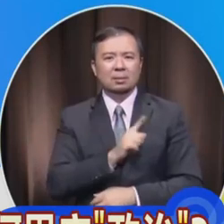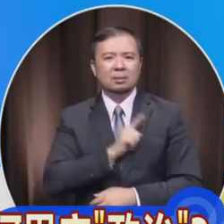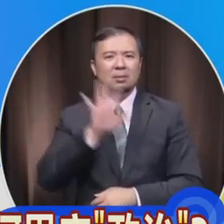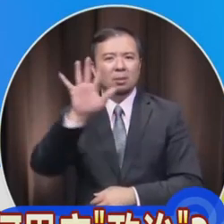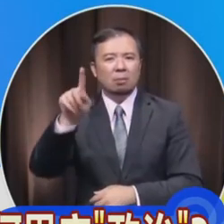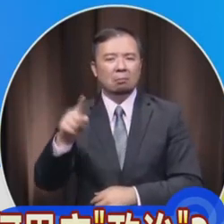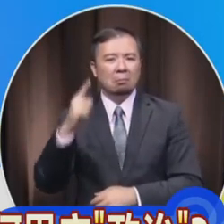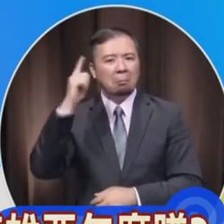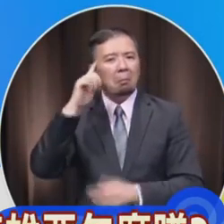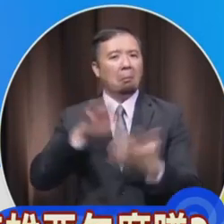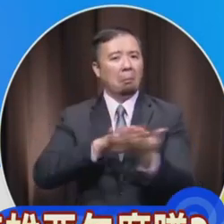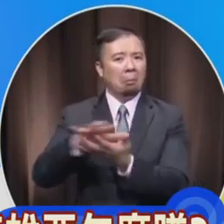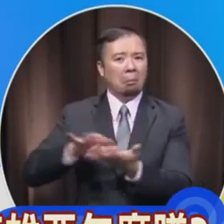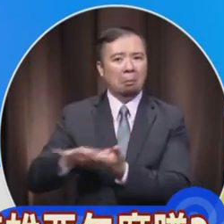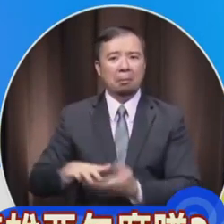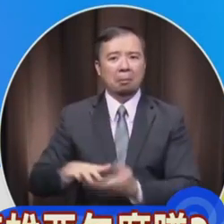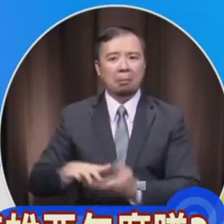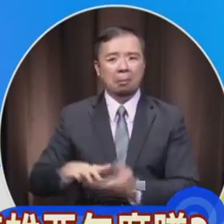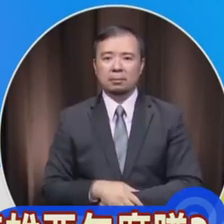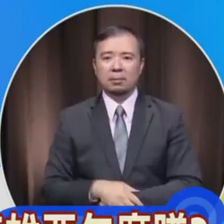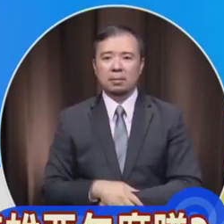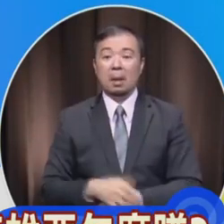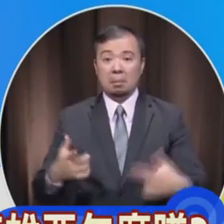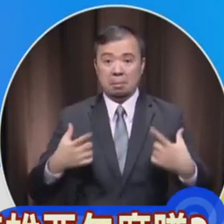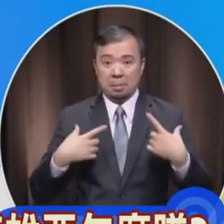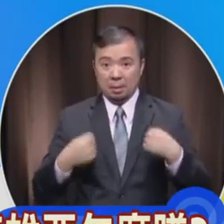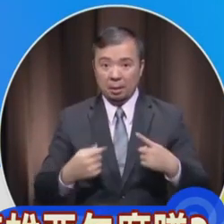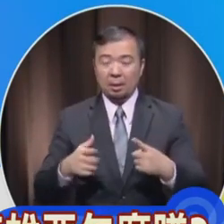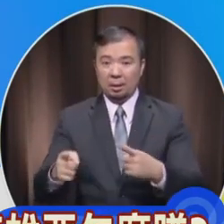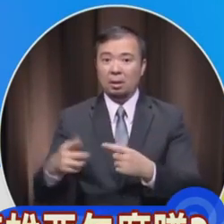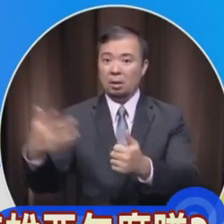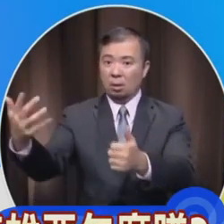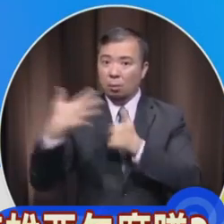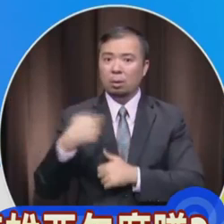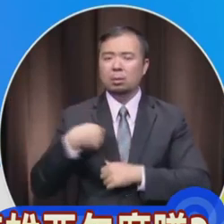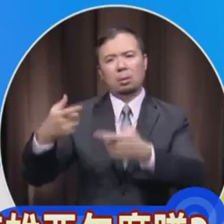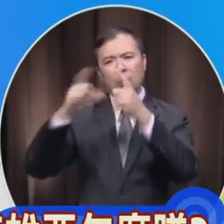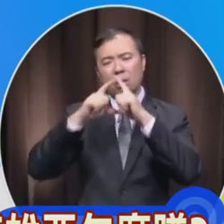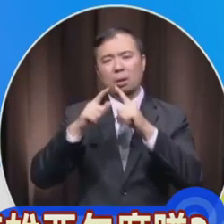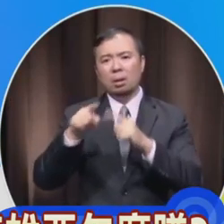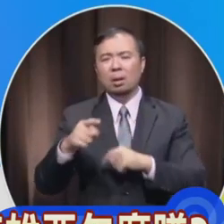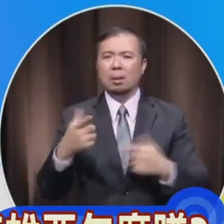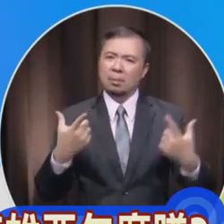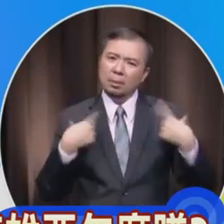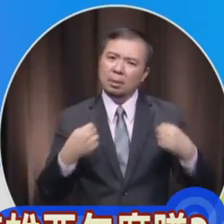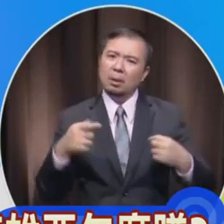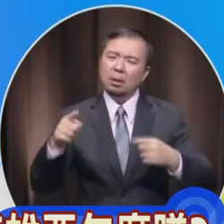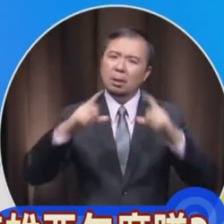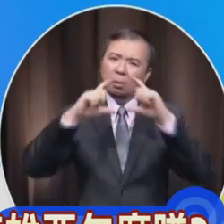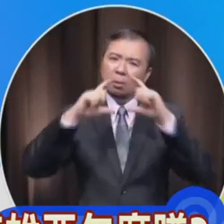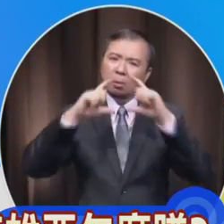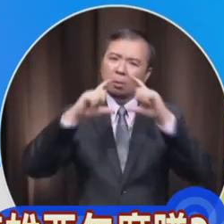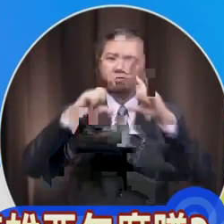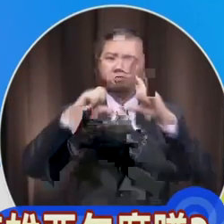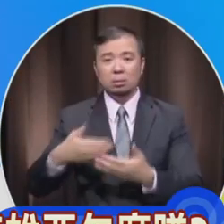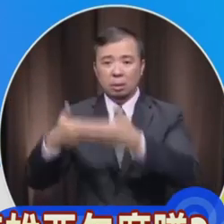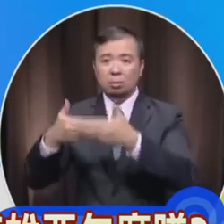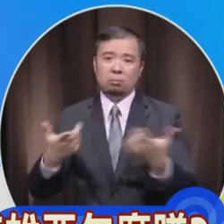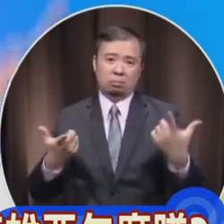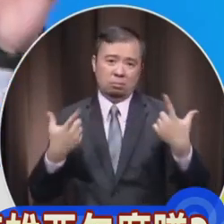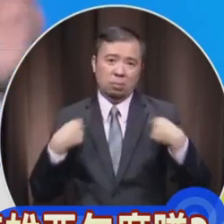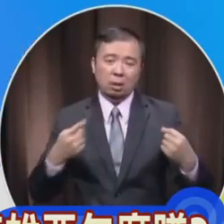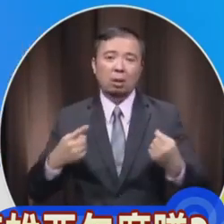那你把要问问题的时间你用来回答你的问题，你把要回答问题的时间你用来在。啊、不然你